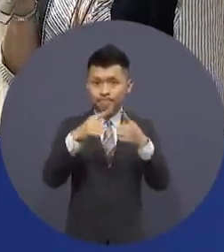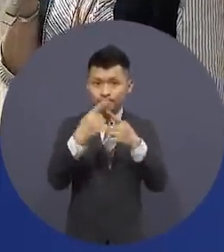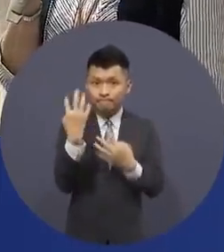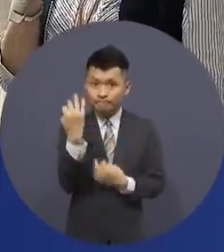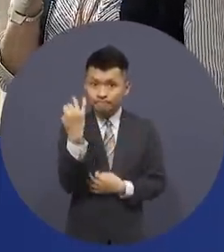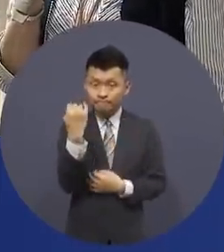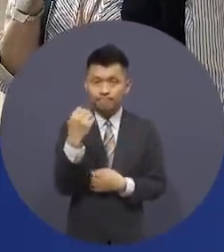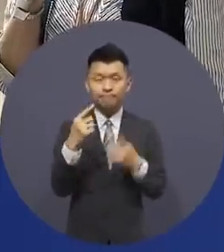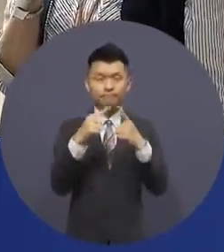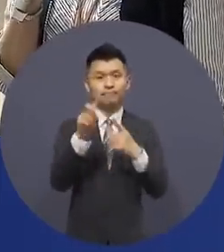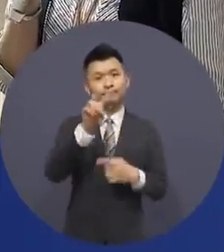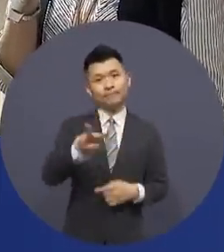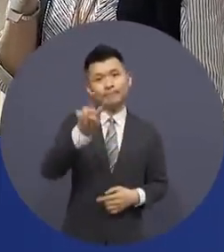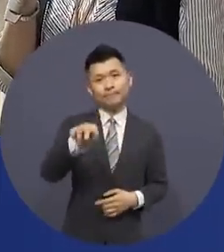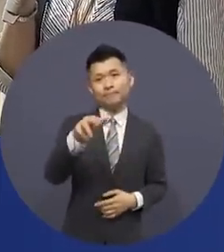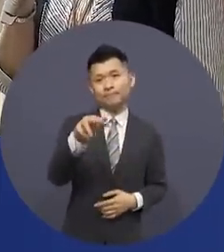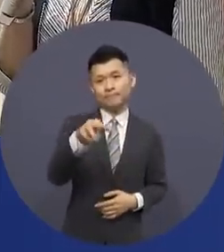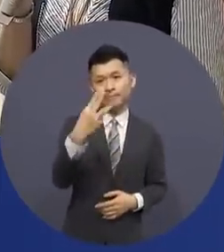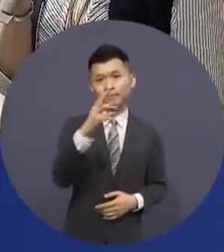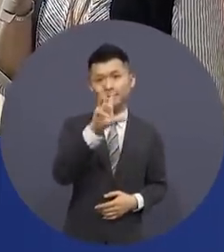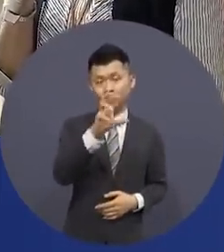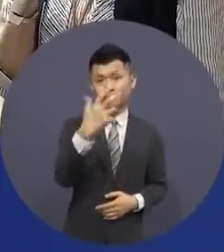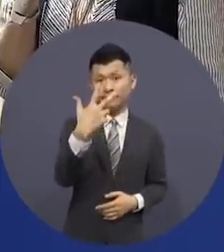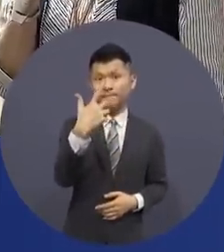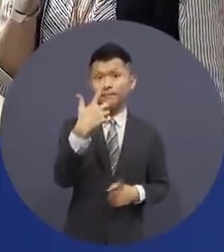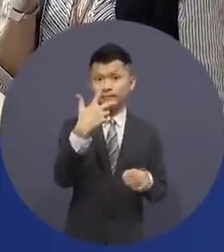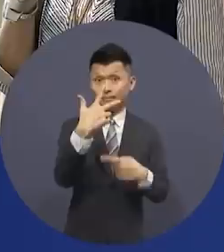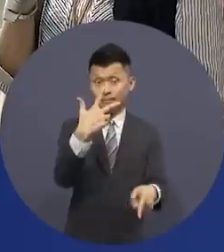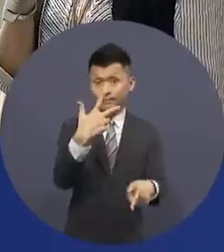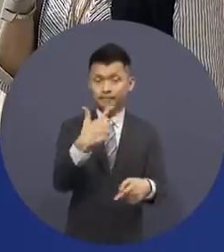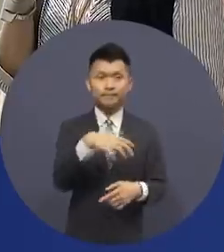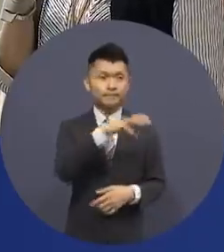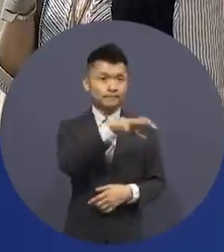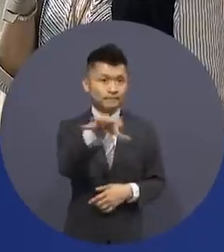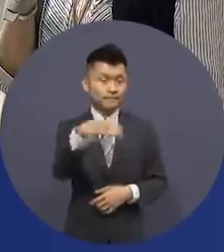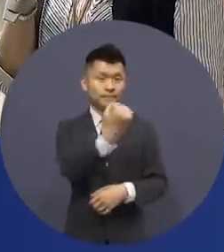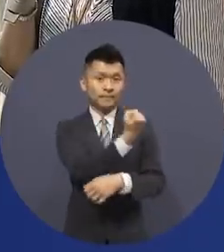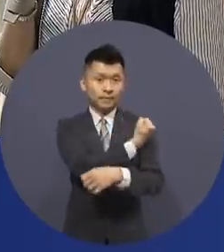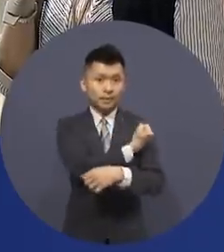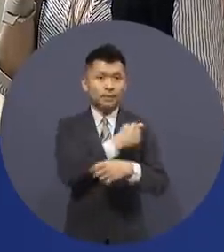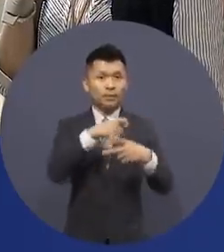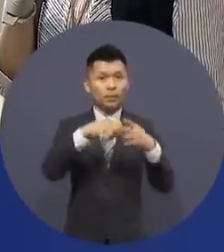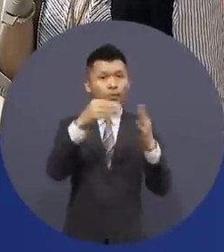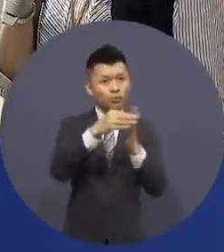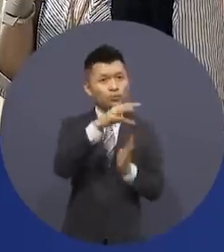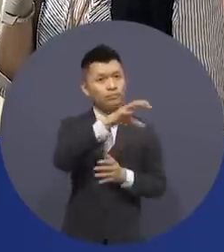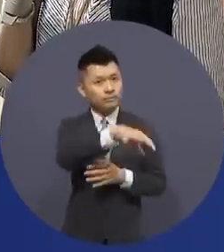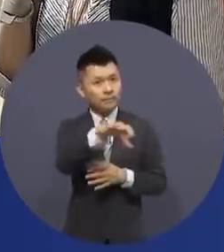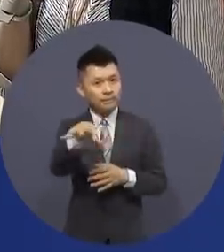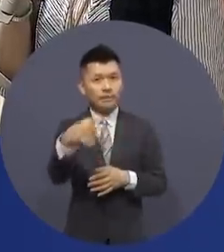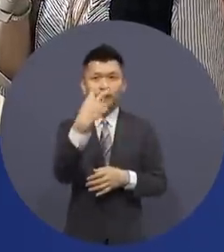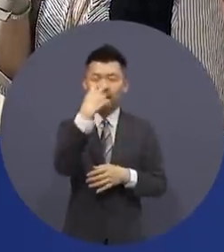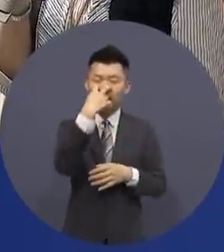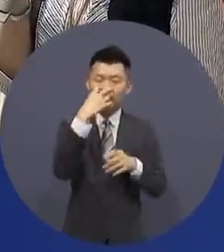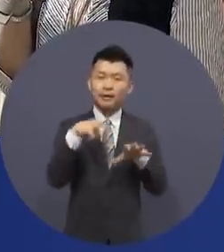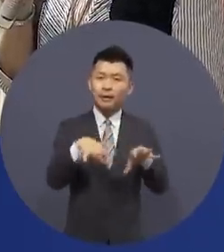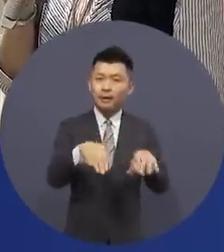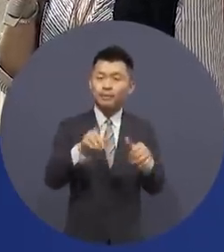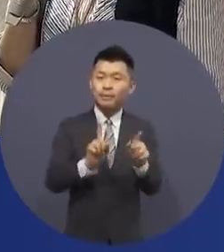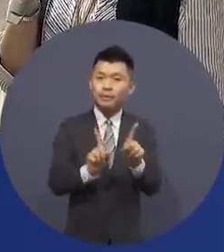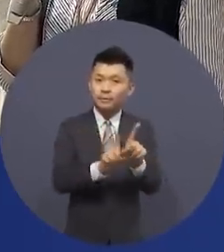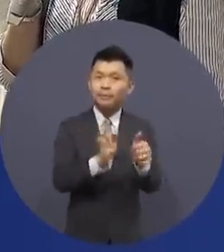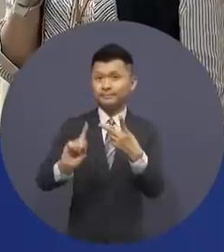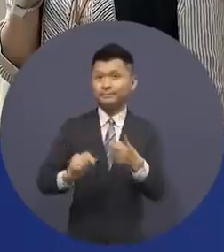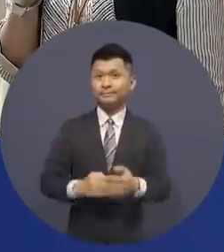就是2387人，都会在各地的劳工行政主管机关，我们有视障按摩辅导员可以来做一些协